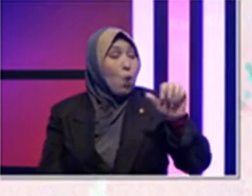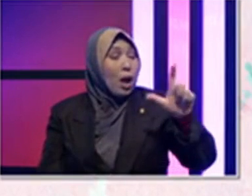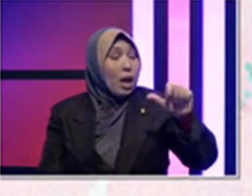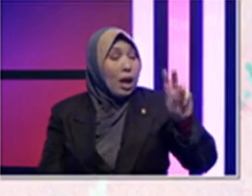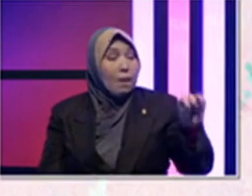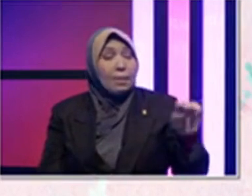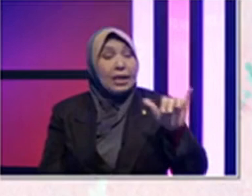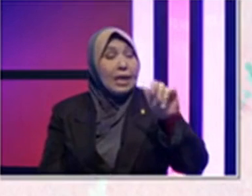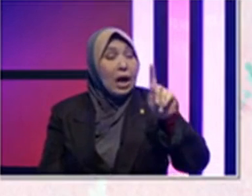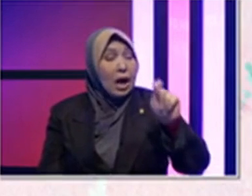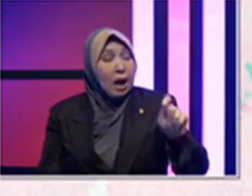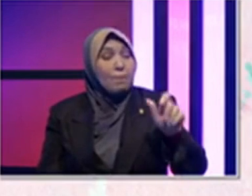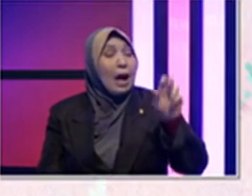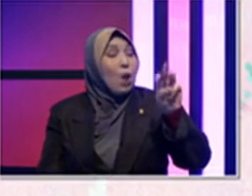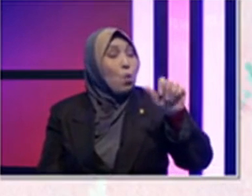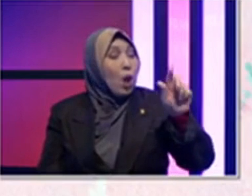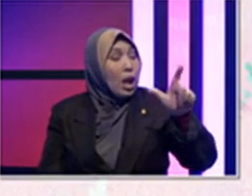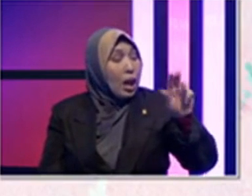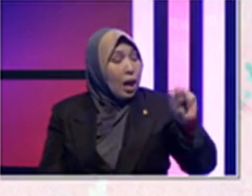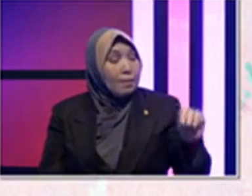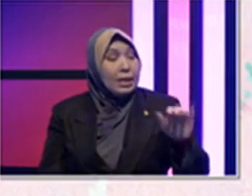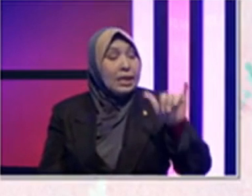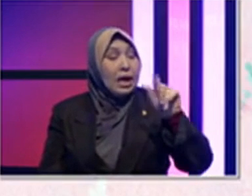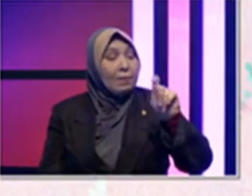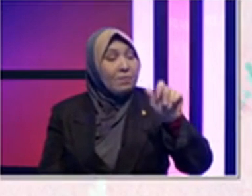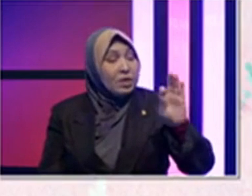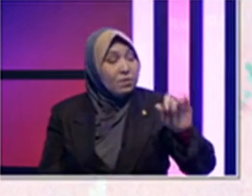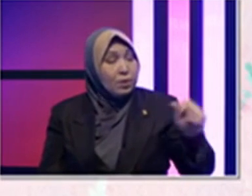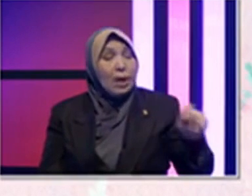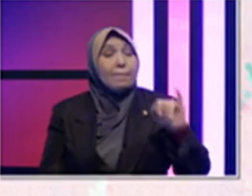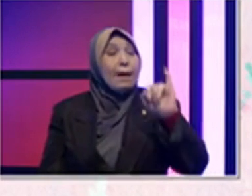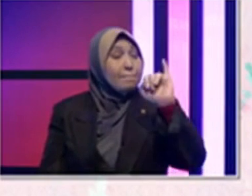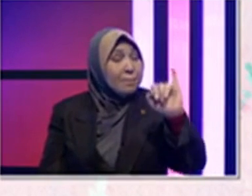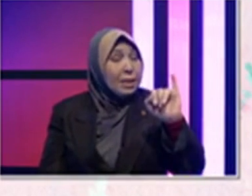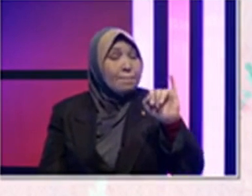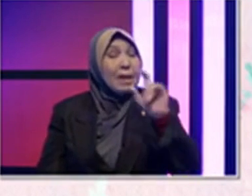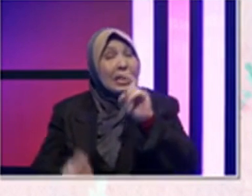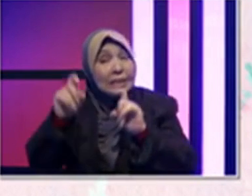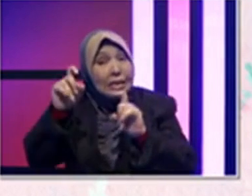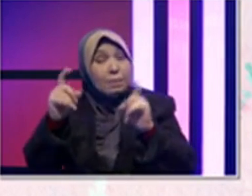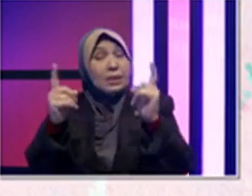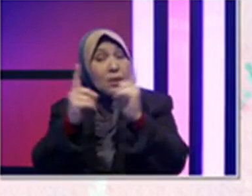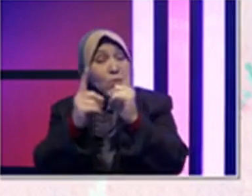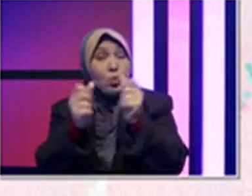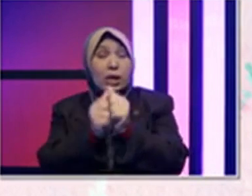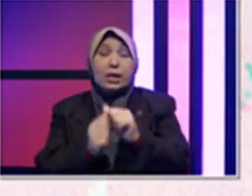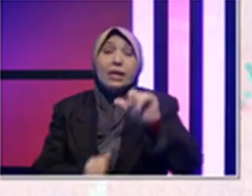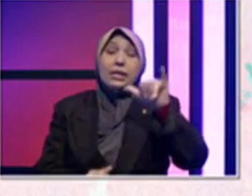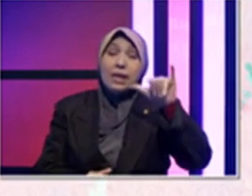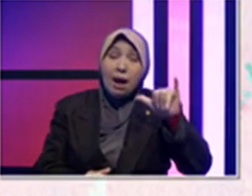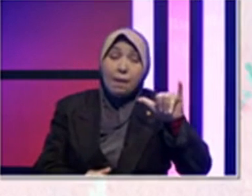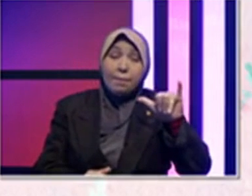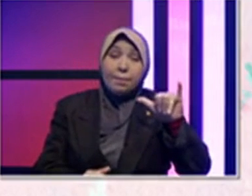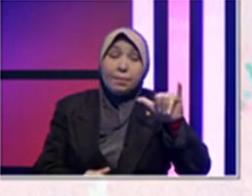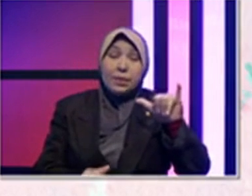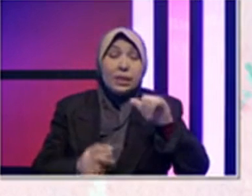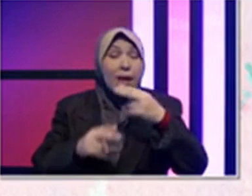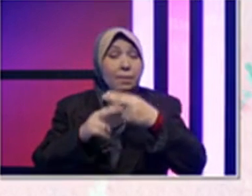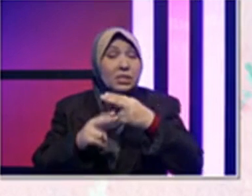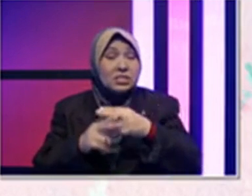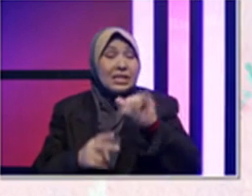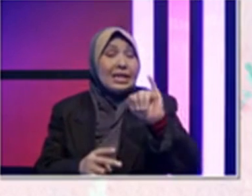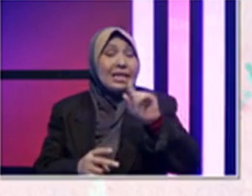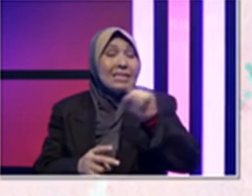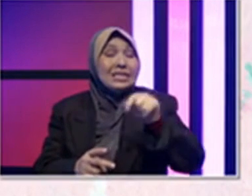yihiin awalan Z Feby mim mati bertemu dengan mim mati bertemu dengan Ya namun ia